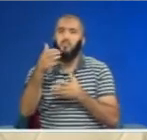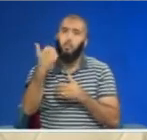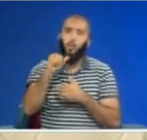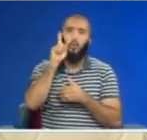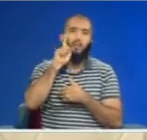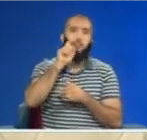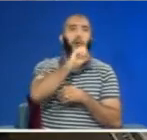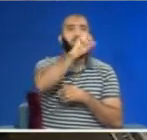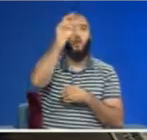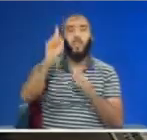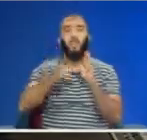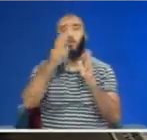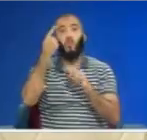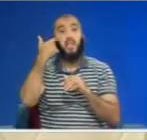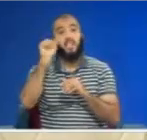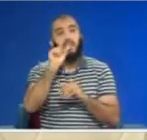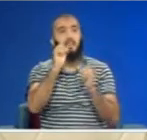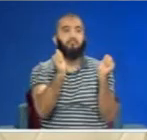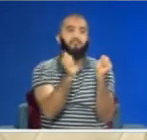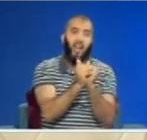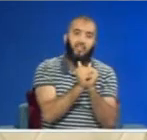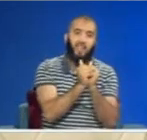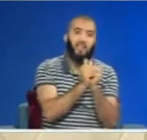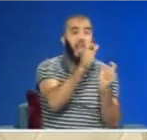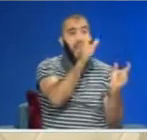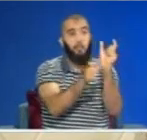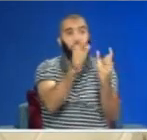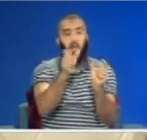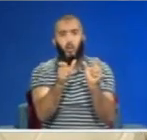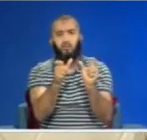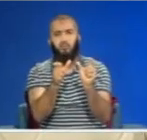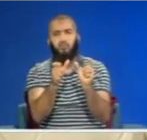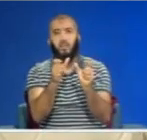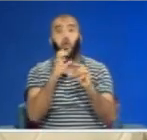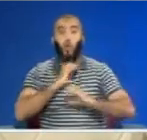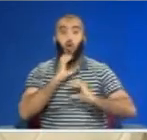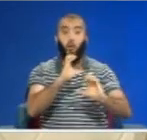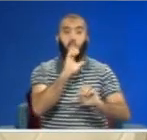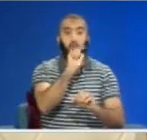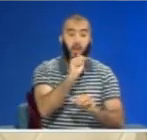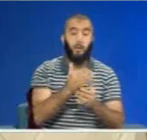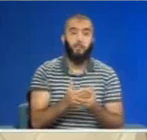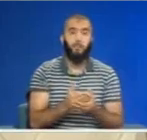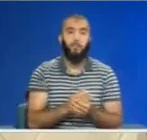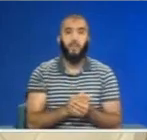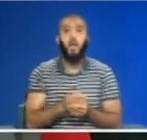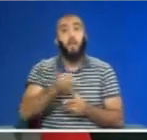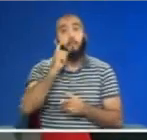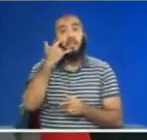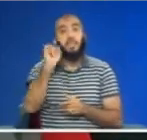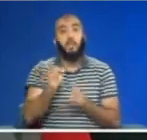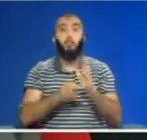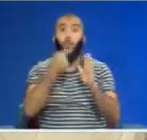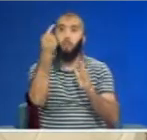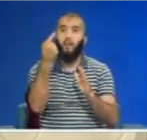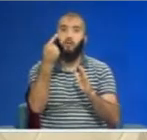خاصة، إذا كانت تريد الذهاب إلى الحج ولم تحج من قبل وهذه حجة الأولى نتاعها يعني حجة